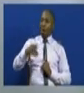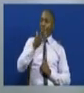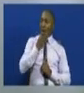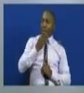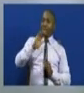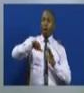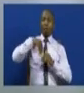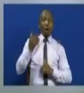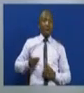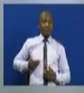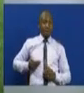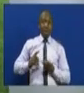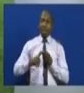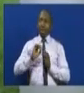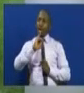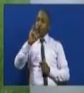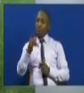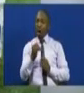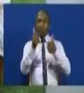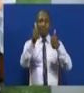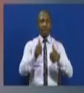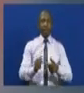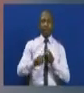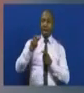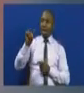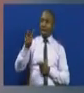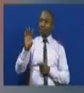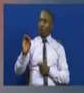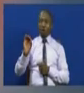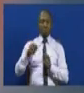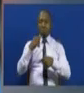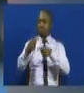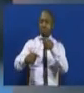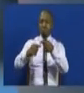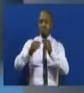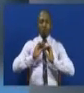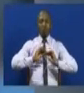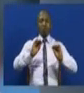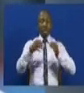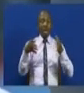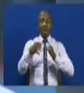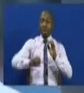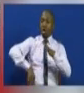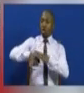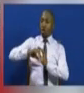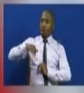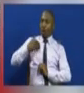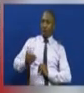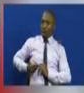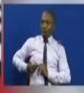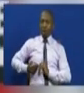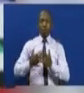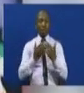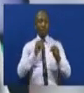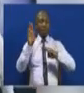au mwanaume. Siku ya Jumaa ilitangazwa kwamba Neville hataendelea tena kuinua timu ya taifa ya soka ya wanawake ya England baada ya kumaliza